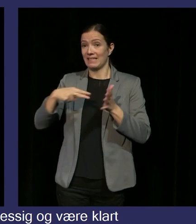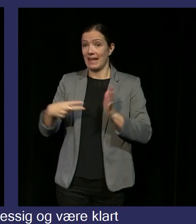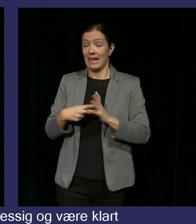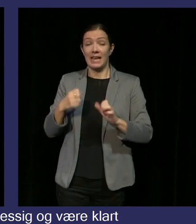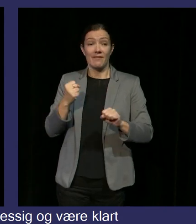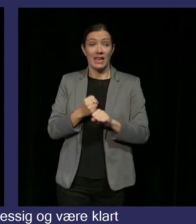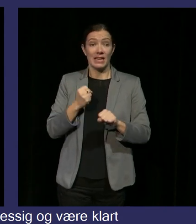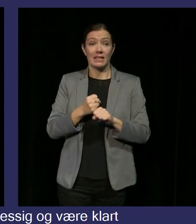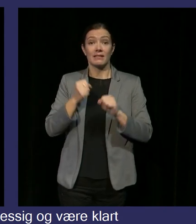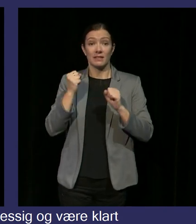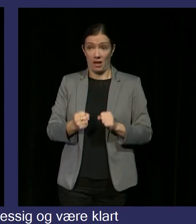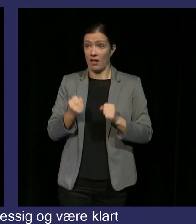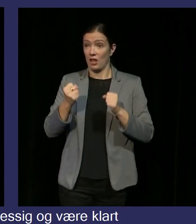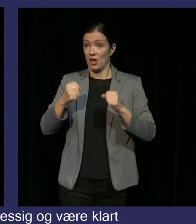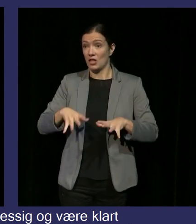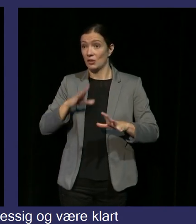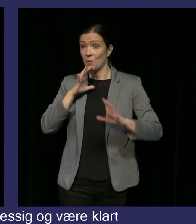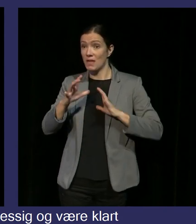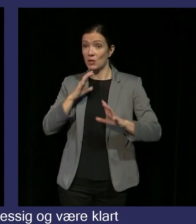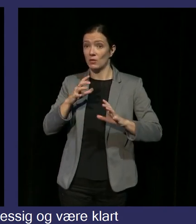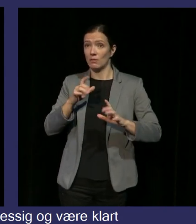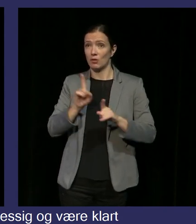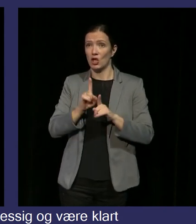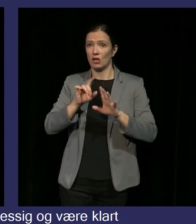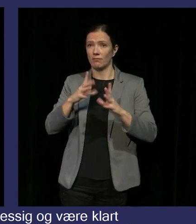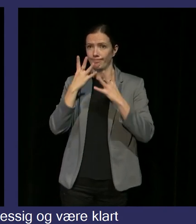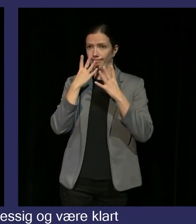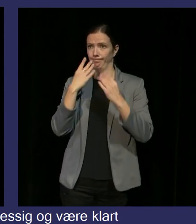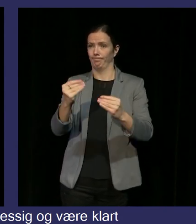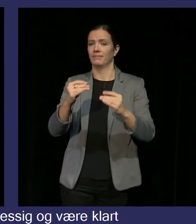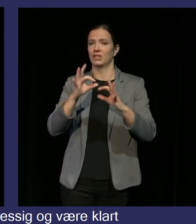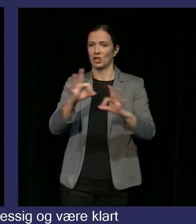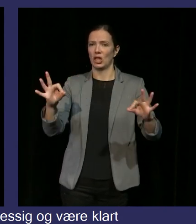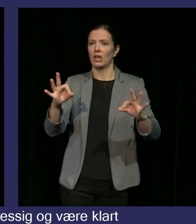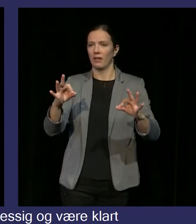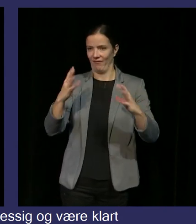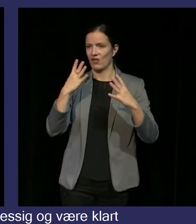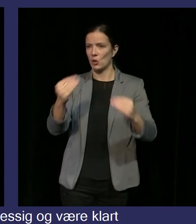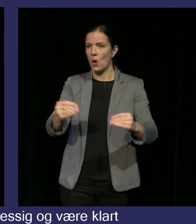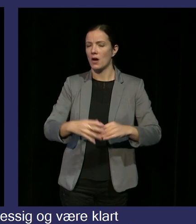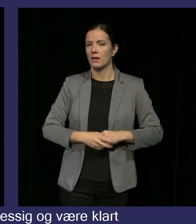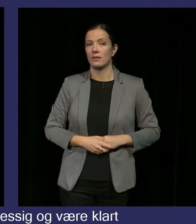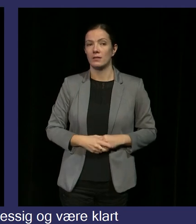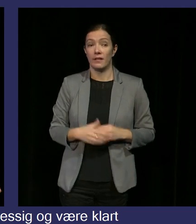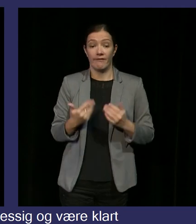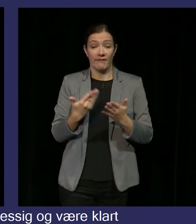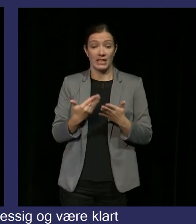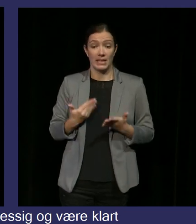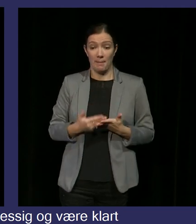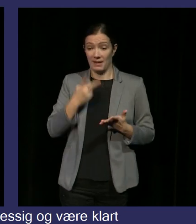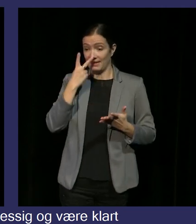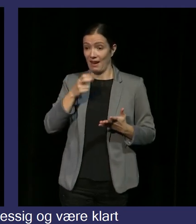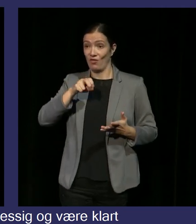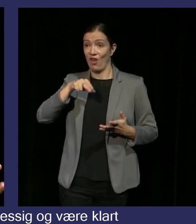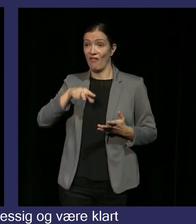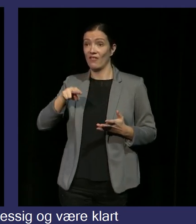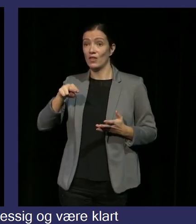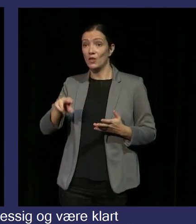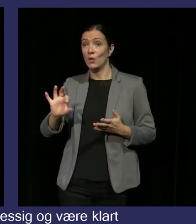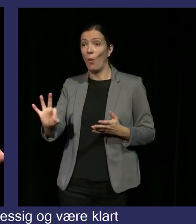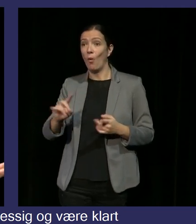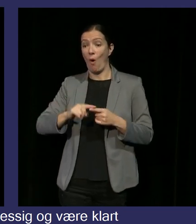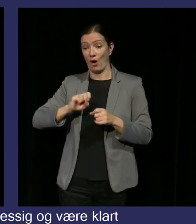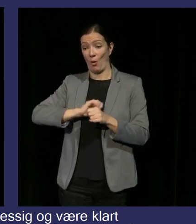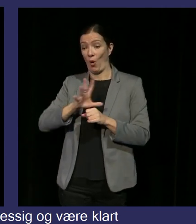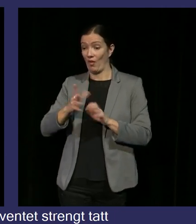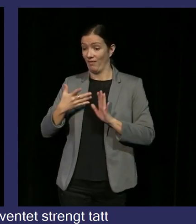skal faktisk løses kommunikasjonsmessig og være klart og tydelig forstått. Og det det vi ser i, sånn som i NAV.no i dag, nå i koronatid, så